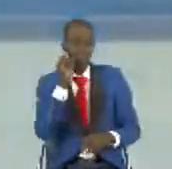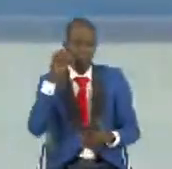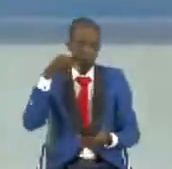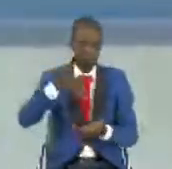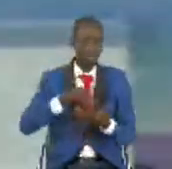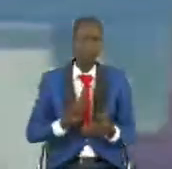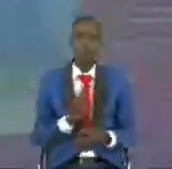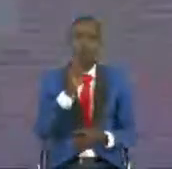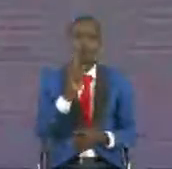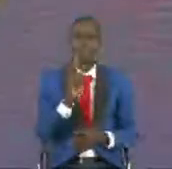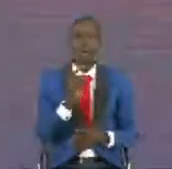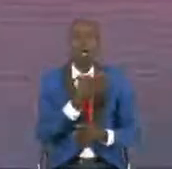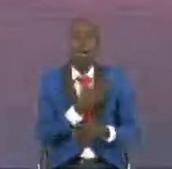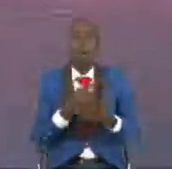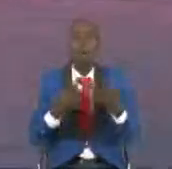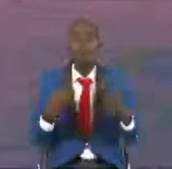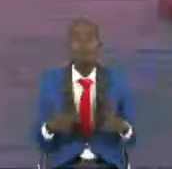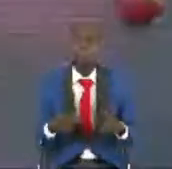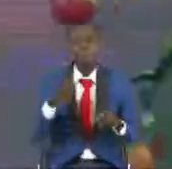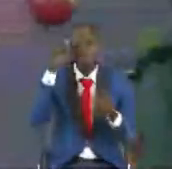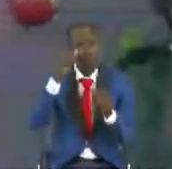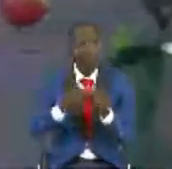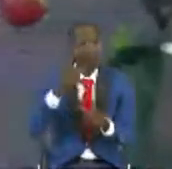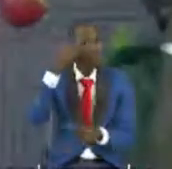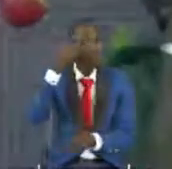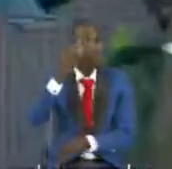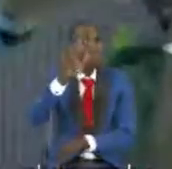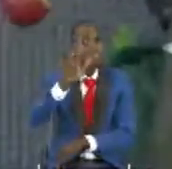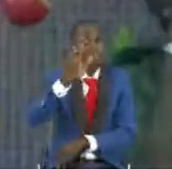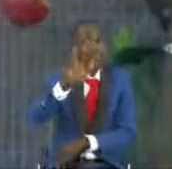Cette puissance l'a touchée. Elle s'est levée. 35 ans.